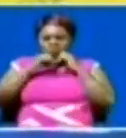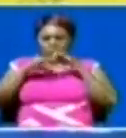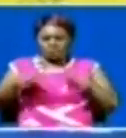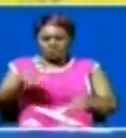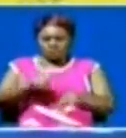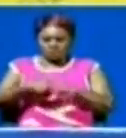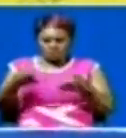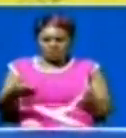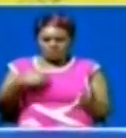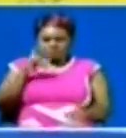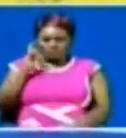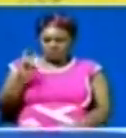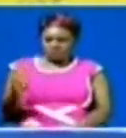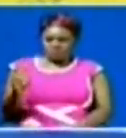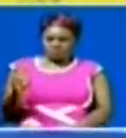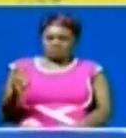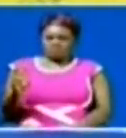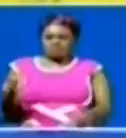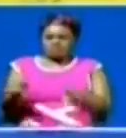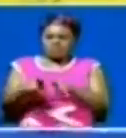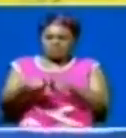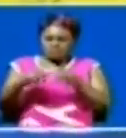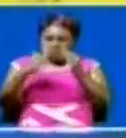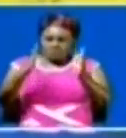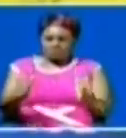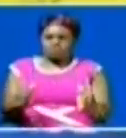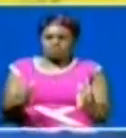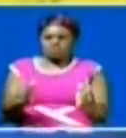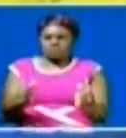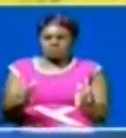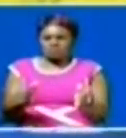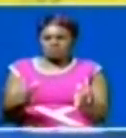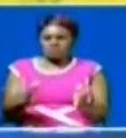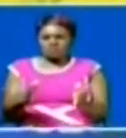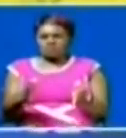huu, mimi naona ya kwamba kama viongozi ya